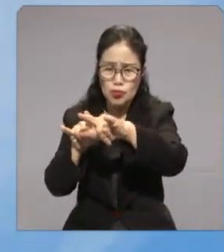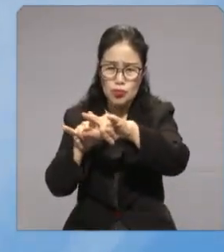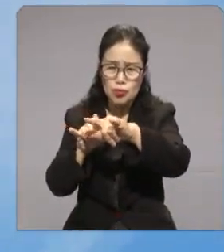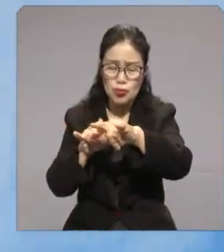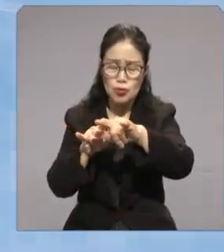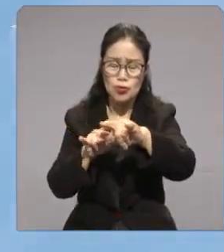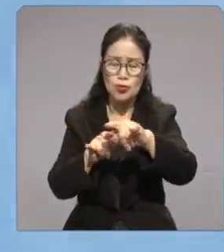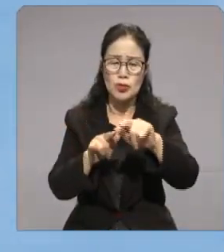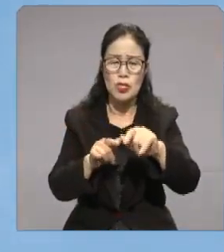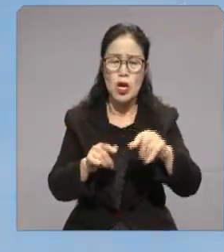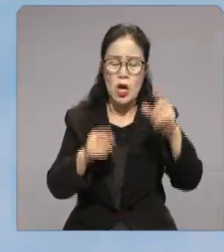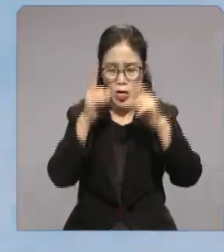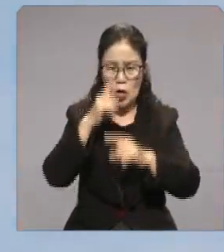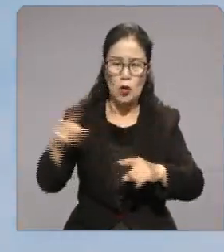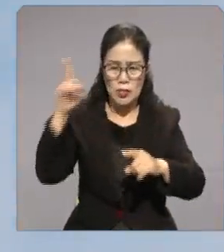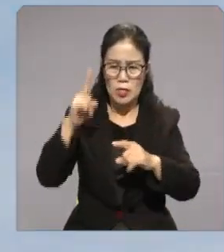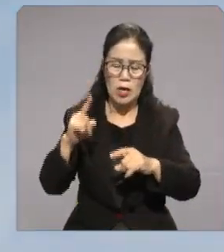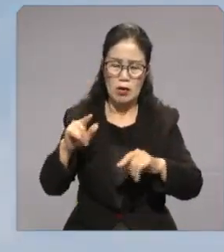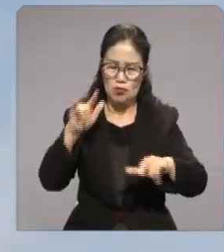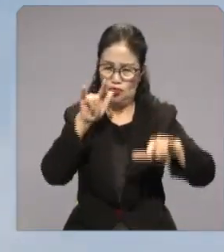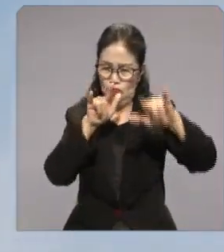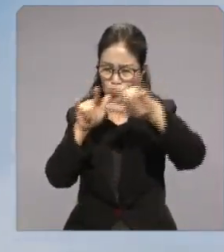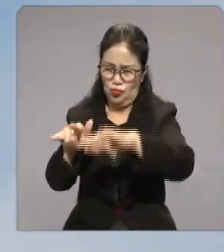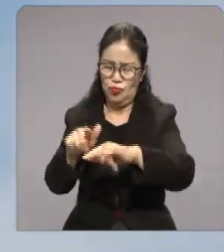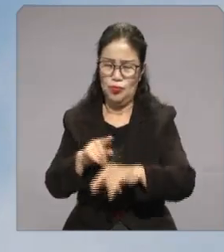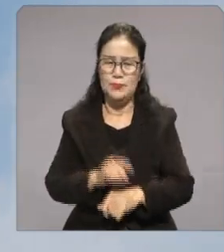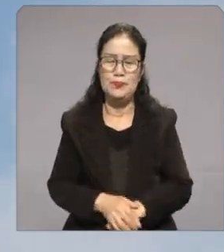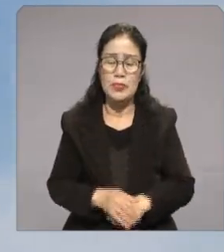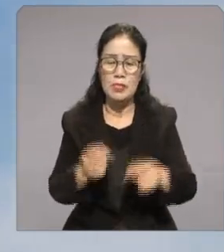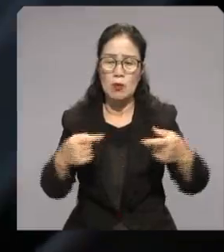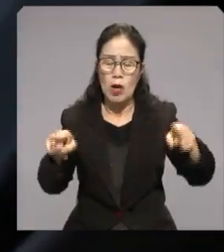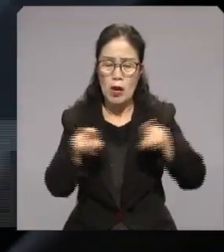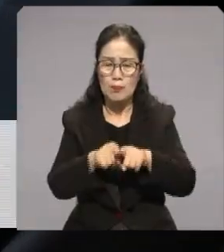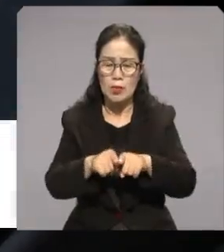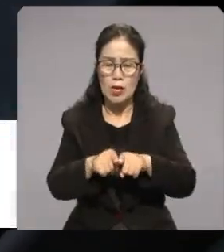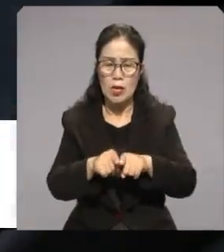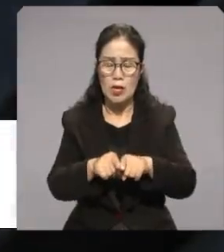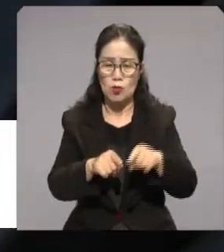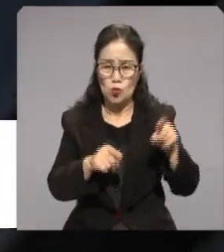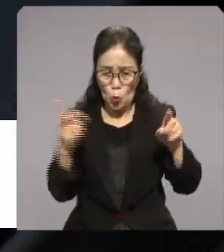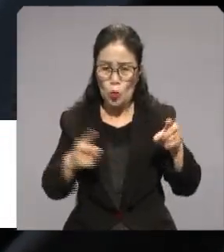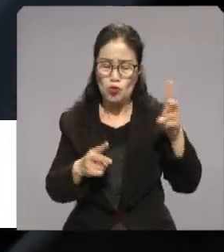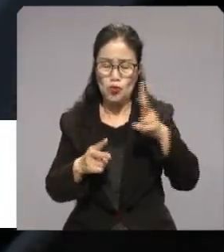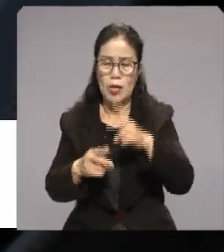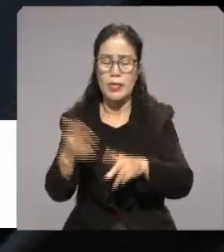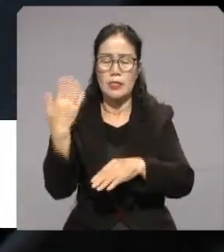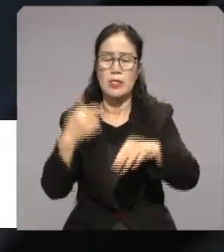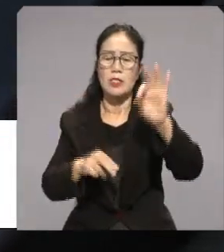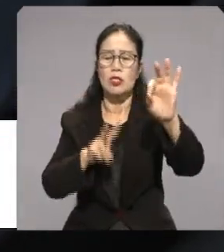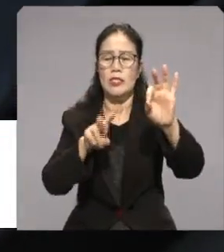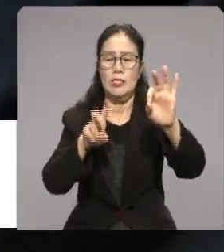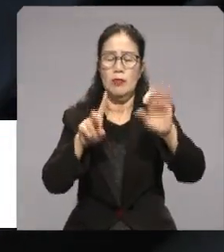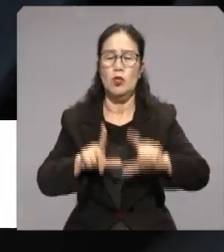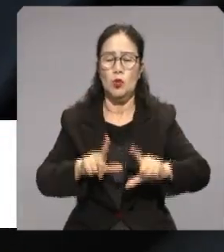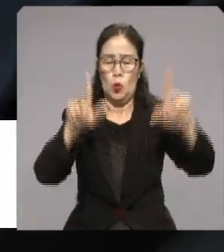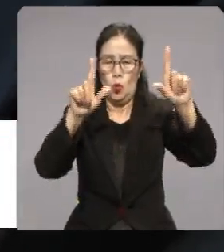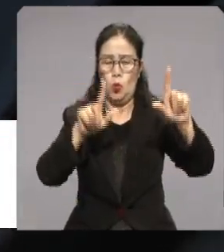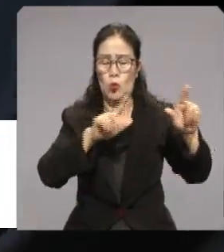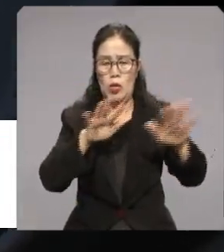95 러시아 전폭기입니다. 이들과 러시아 전투기 두 대가 지난 22일 동해로